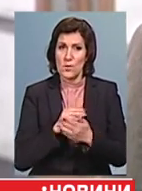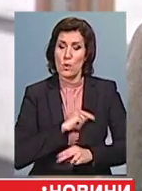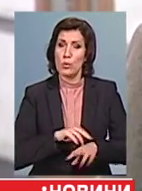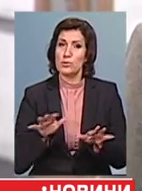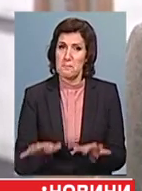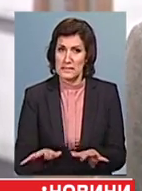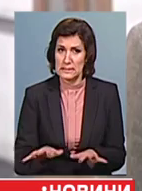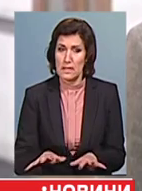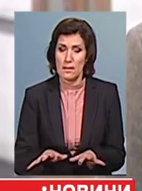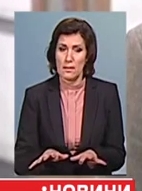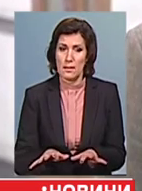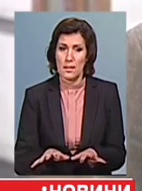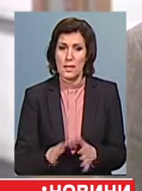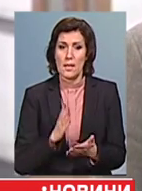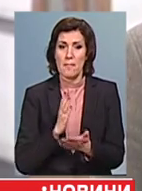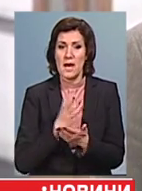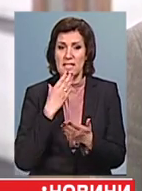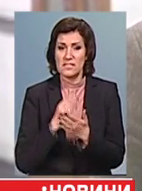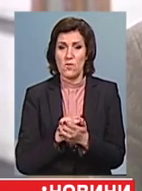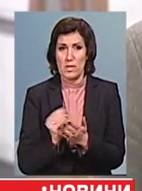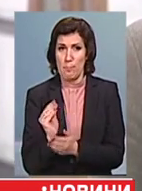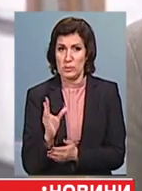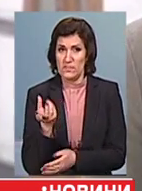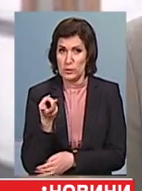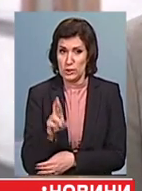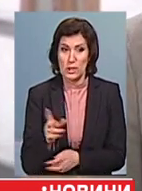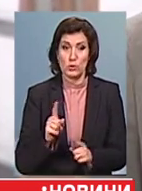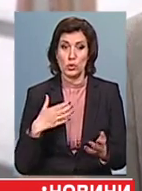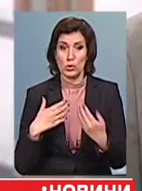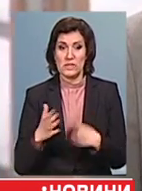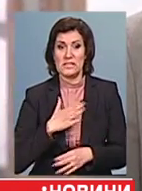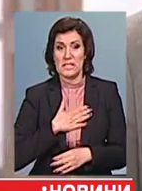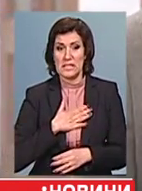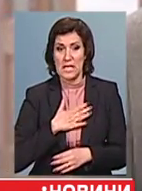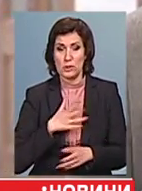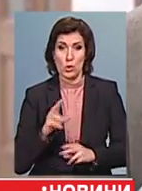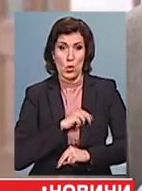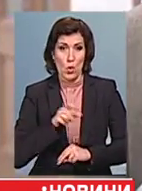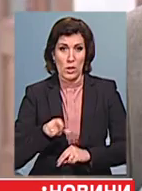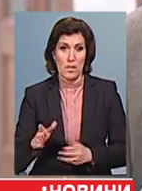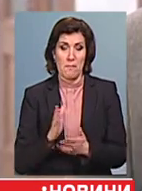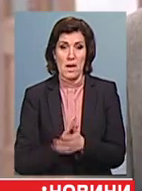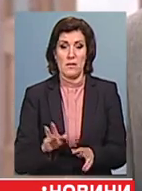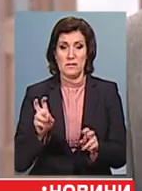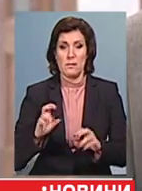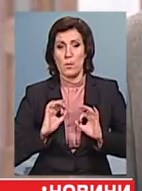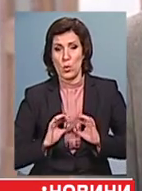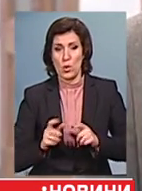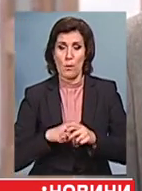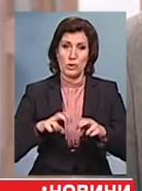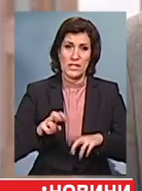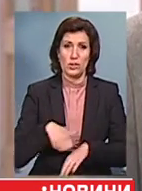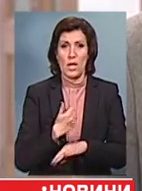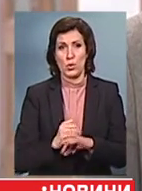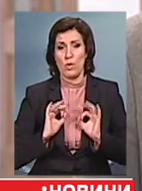робоче місце, має своє посвідчення. Що стосується наших колег, то вони мали статус прокурорів або слідчих